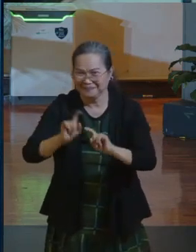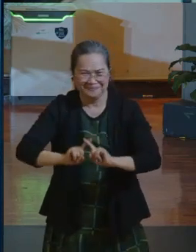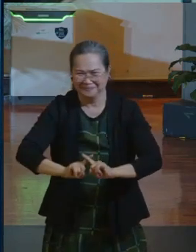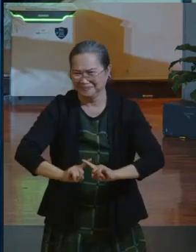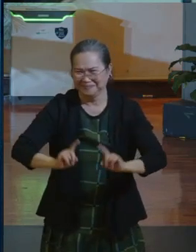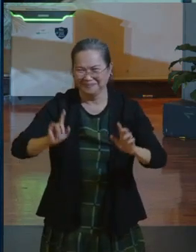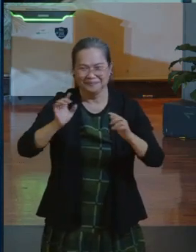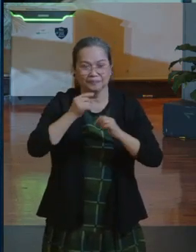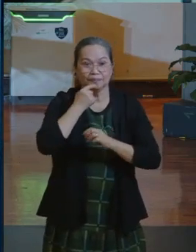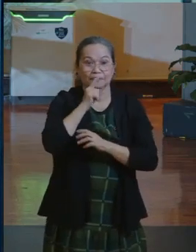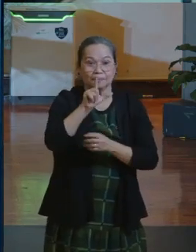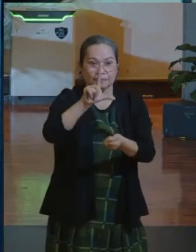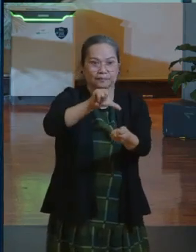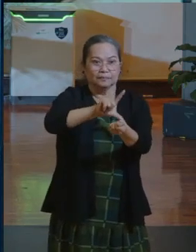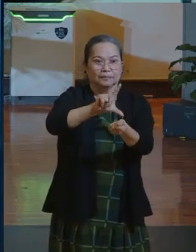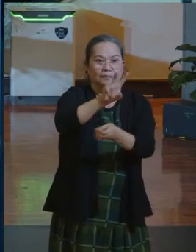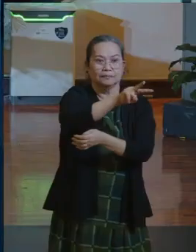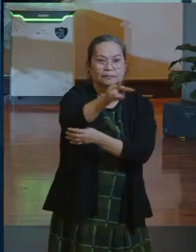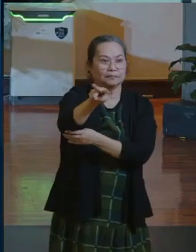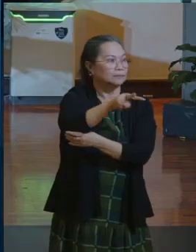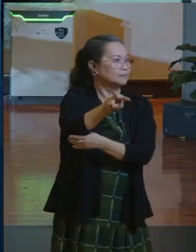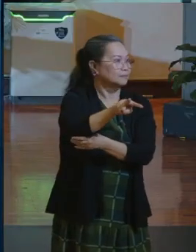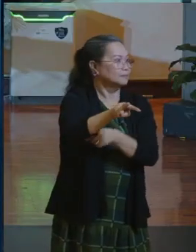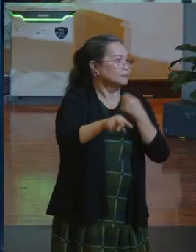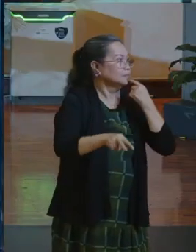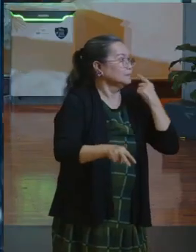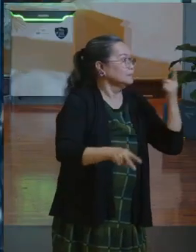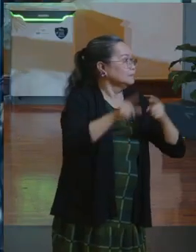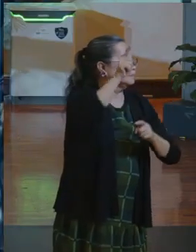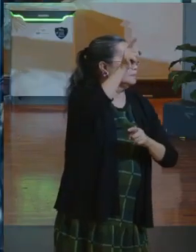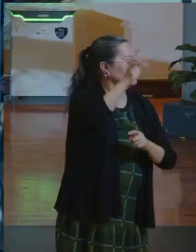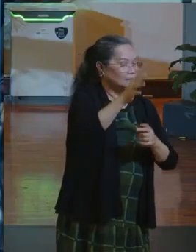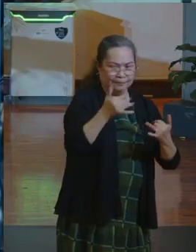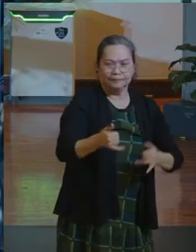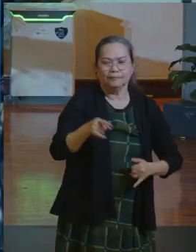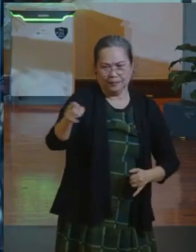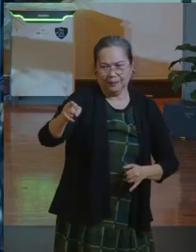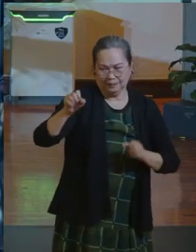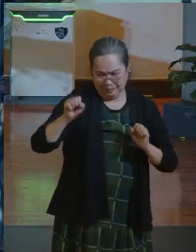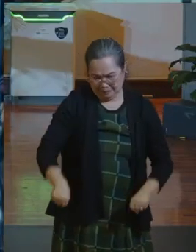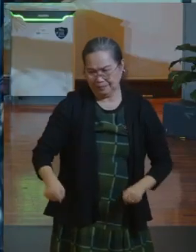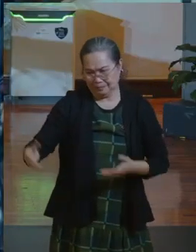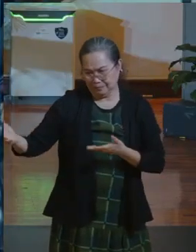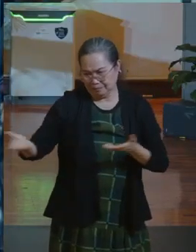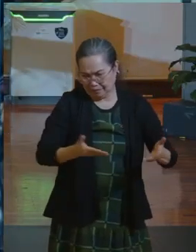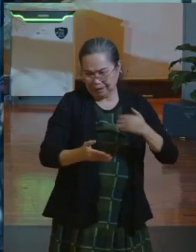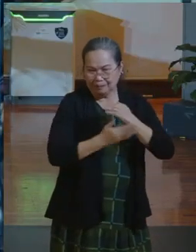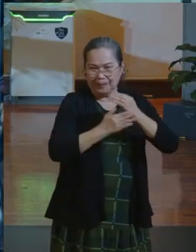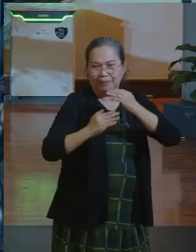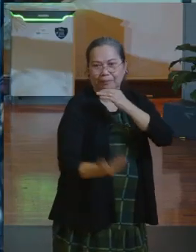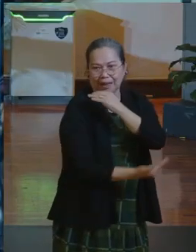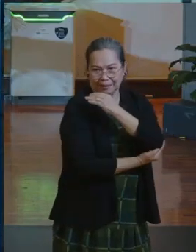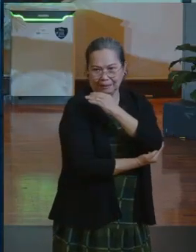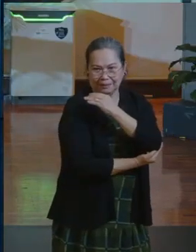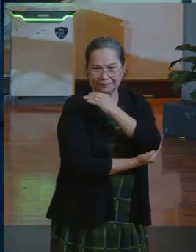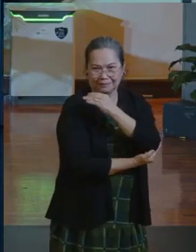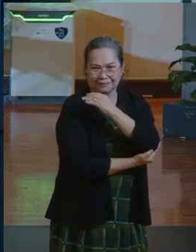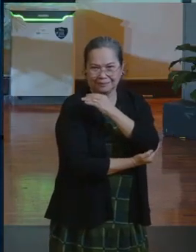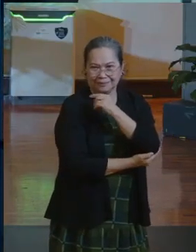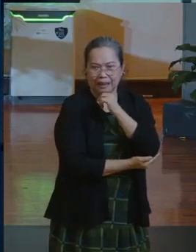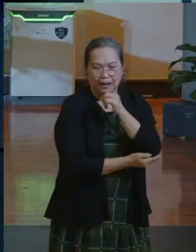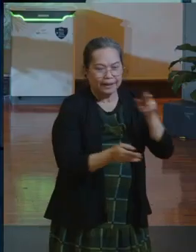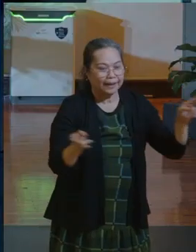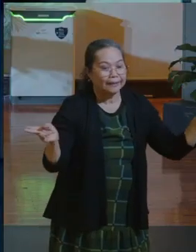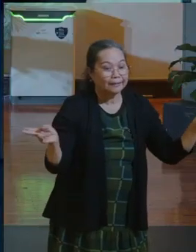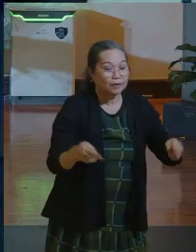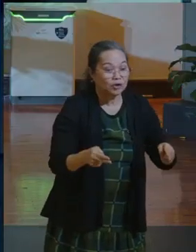Luke 22, sabi ng Panginoon, ngayon pwede na kayo magdala ng bag. Kasi hindi na short-term